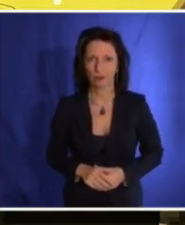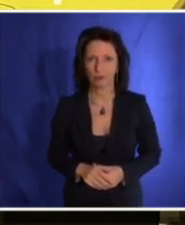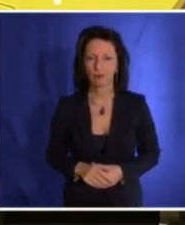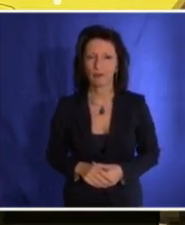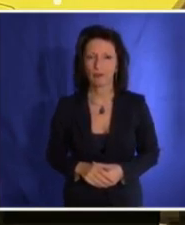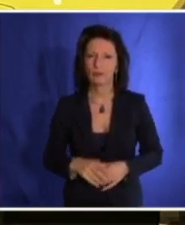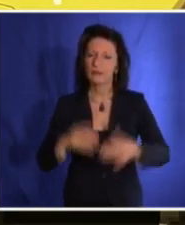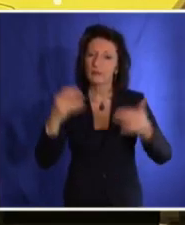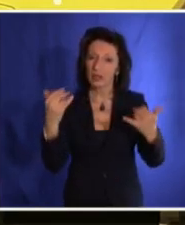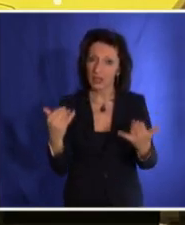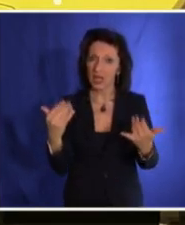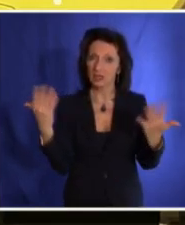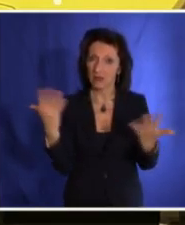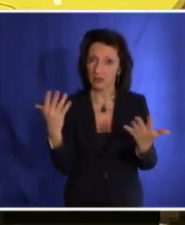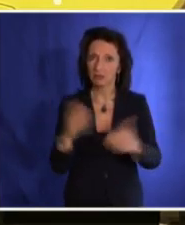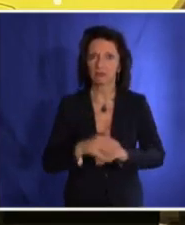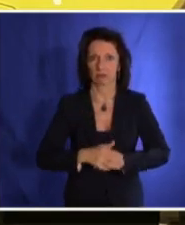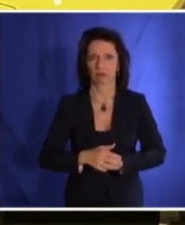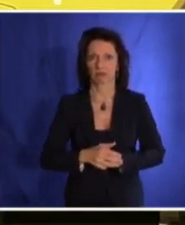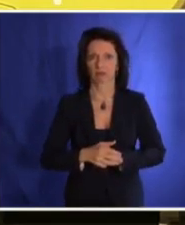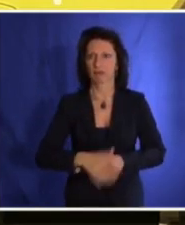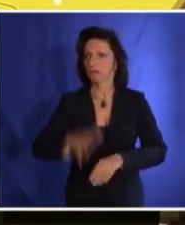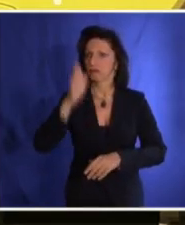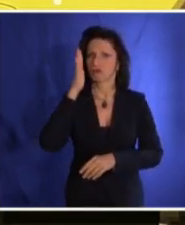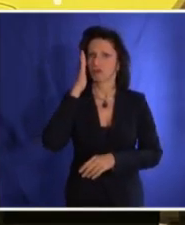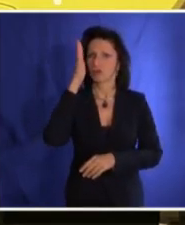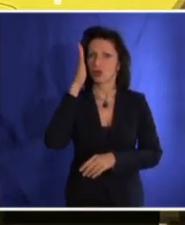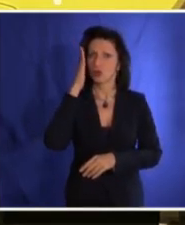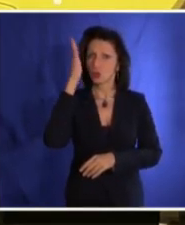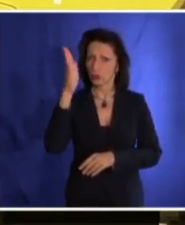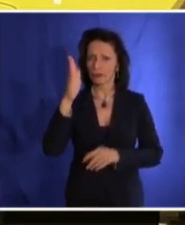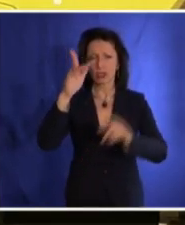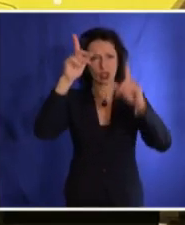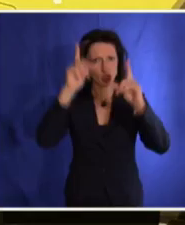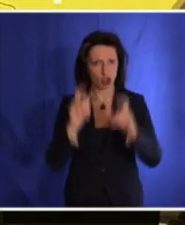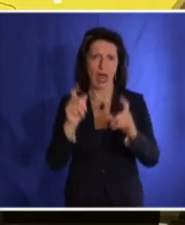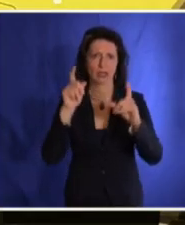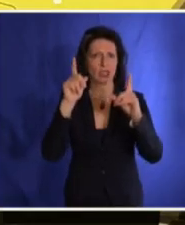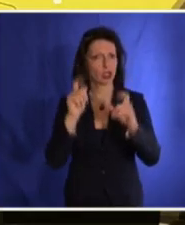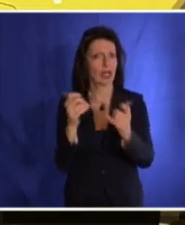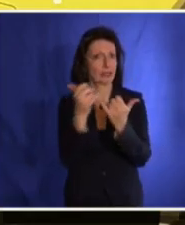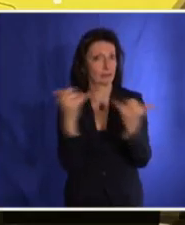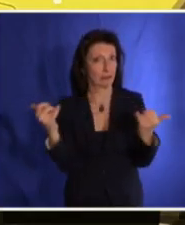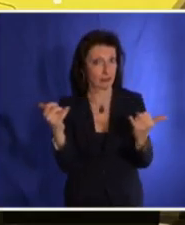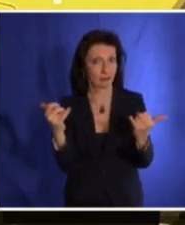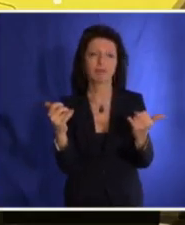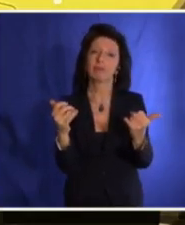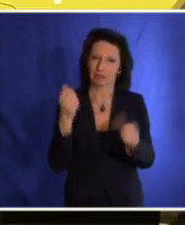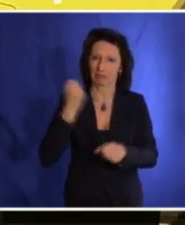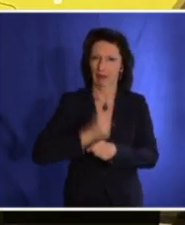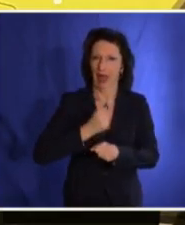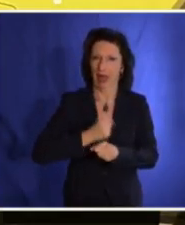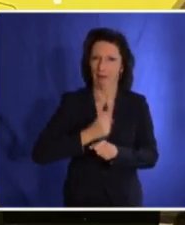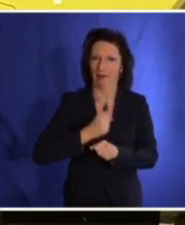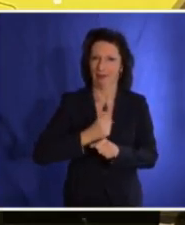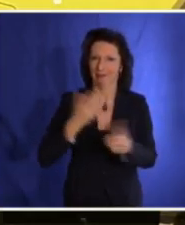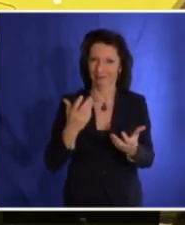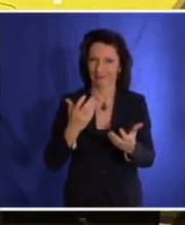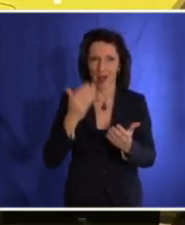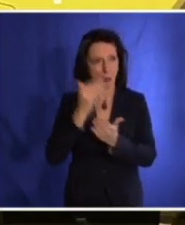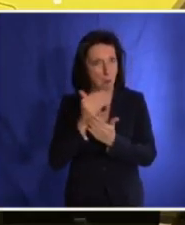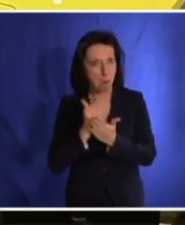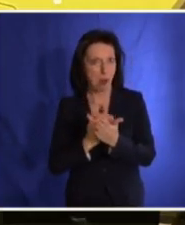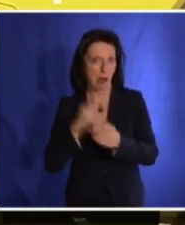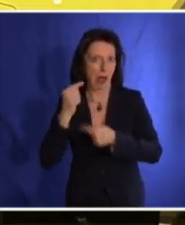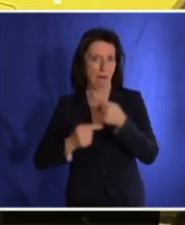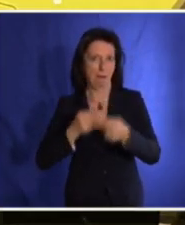Starten wir unsere Zukunft mit Arbeit, starten wir unsere Zukunft mit unserem Programmprozess,